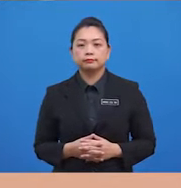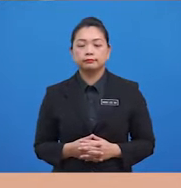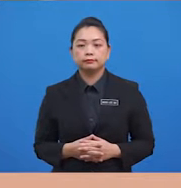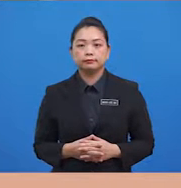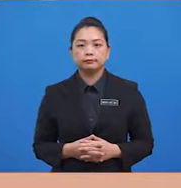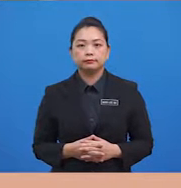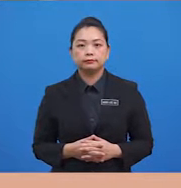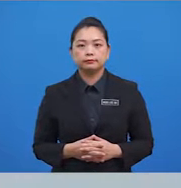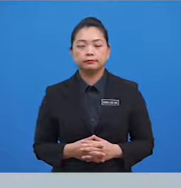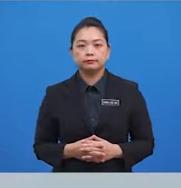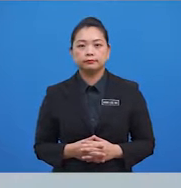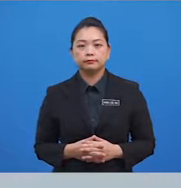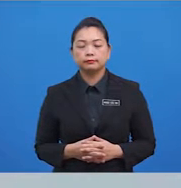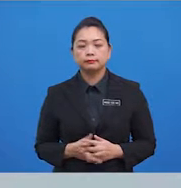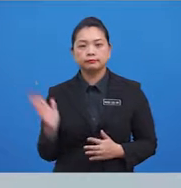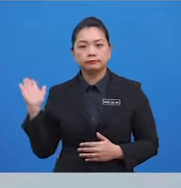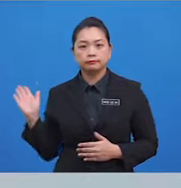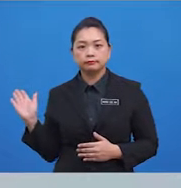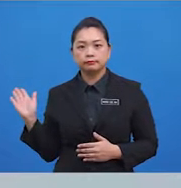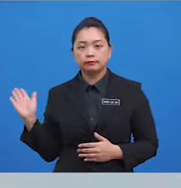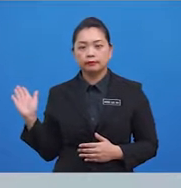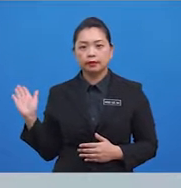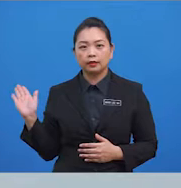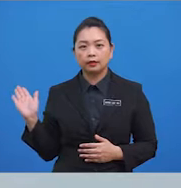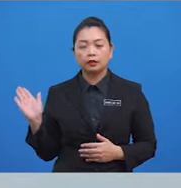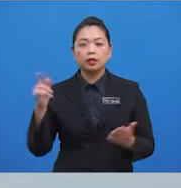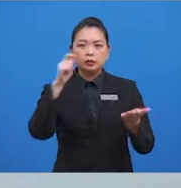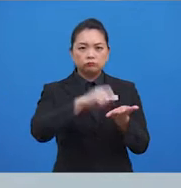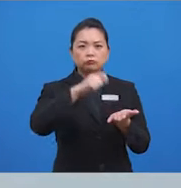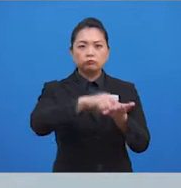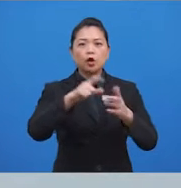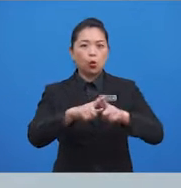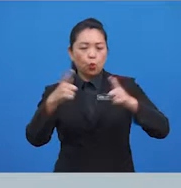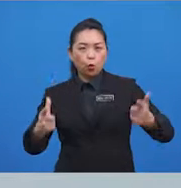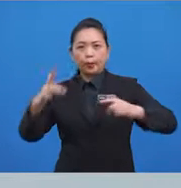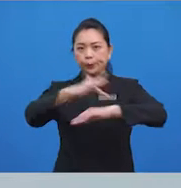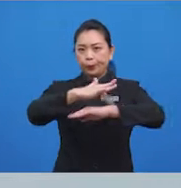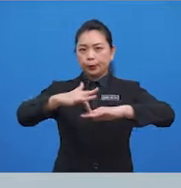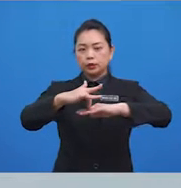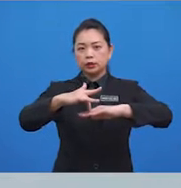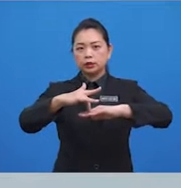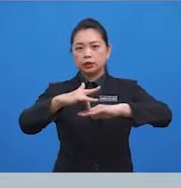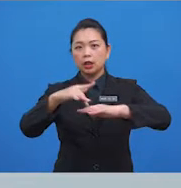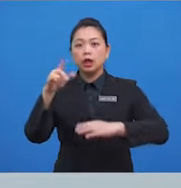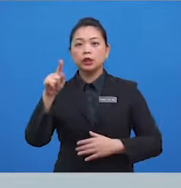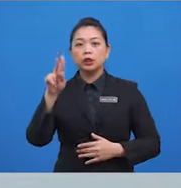Baiklah, murid-murid, mari kita lihat contoh pertama. Menghitung luas permukaan kuboid.